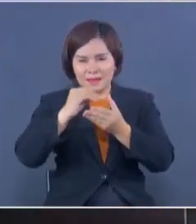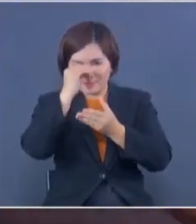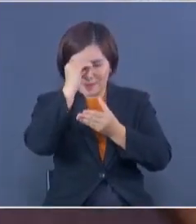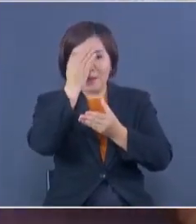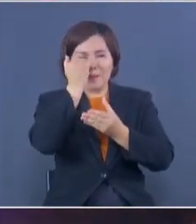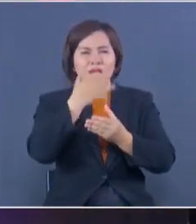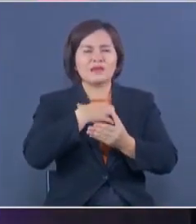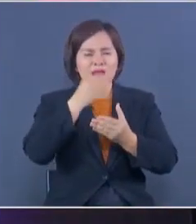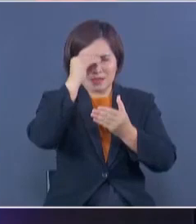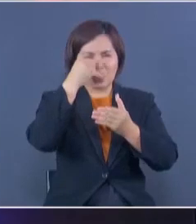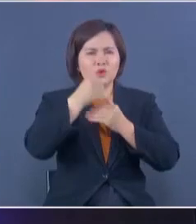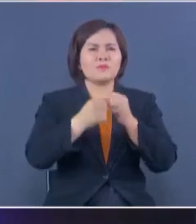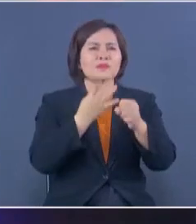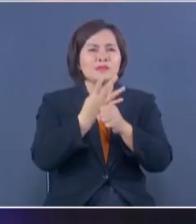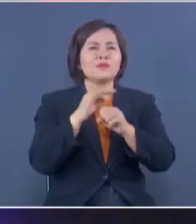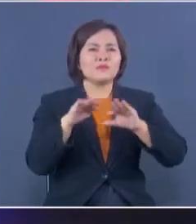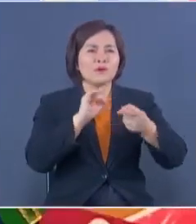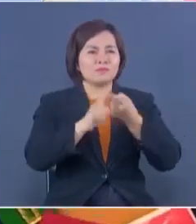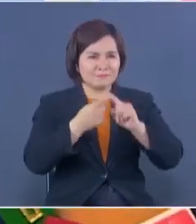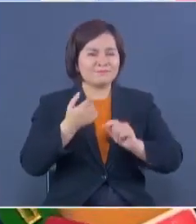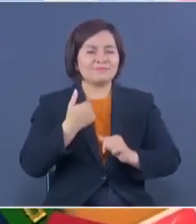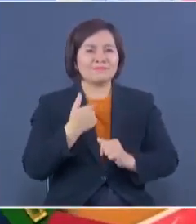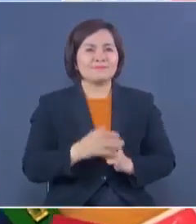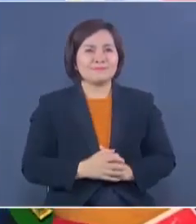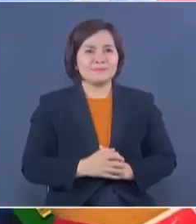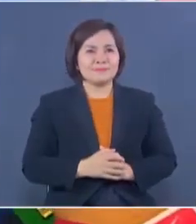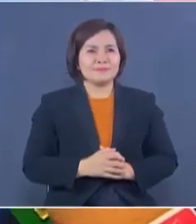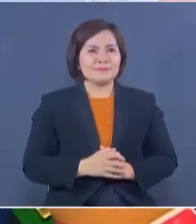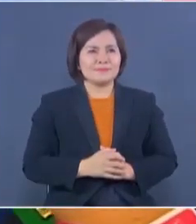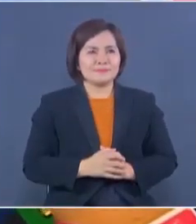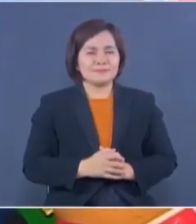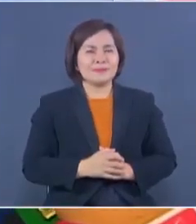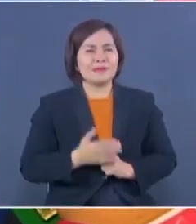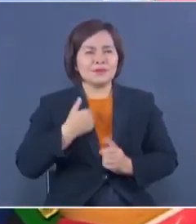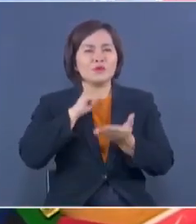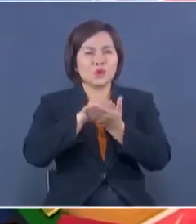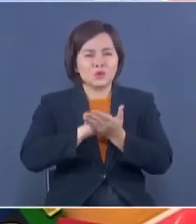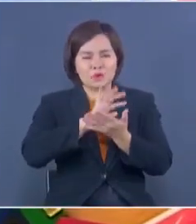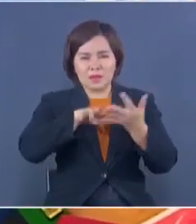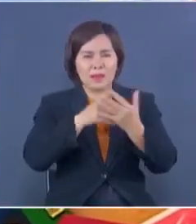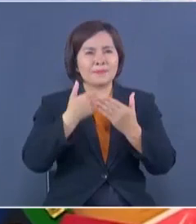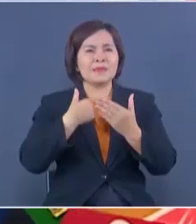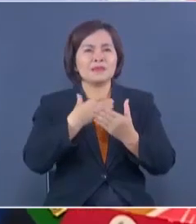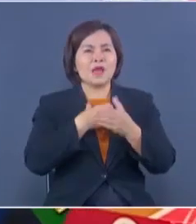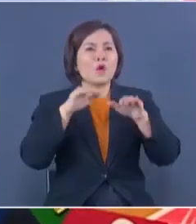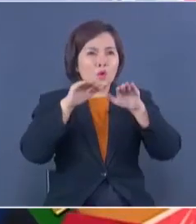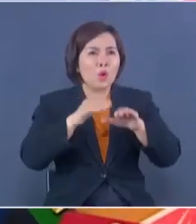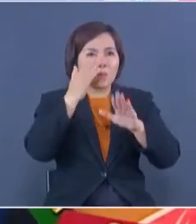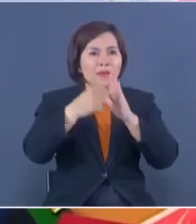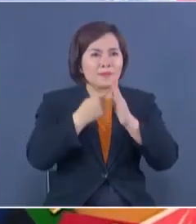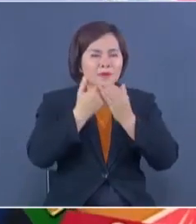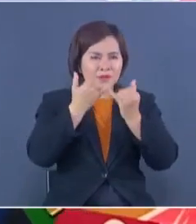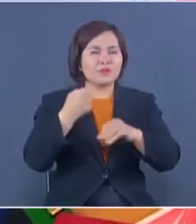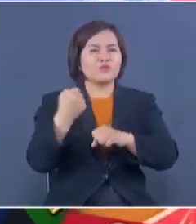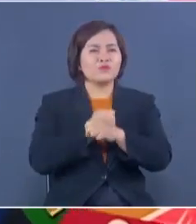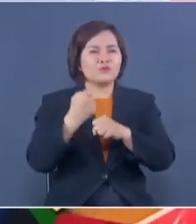ว่าตั้งใจอยากจบ4ปีพร้อมเพื่อนค่ะ มาเรื่อยๆแต่ว่าพยายามจะลดน้อยลงแล้วเพราะว่าช่วงนี้ต้องซ้อมคอน